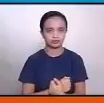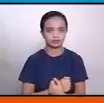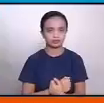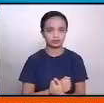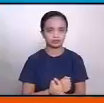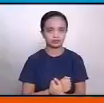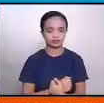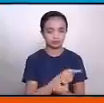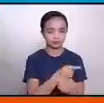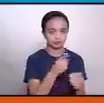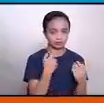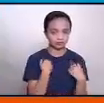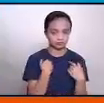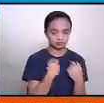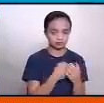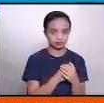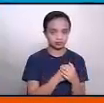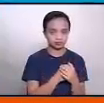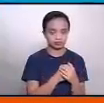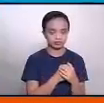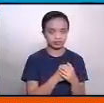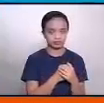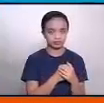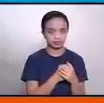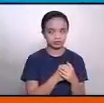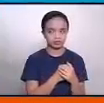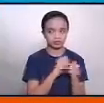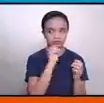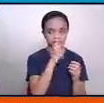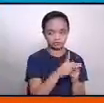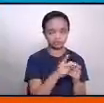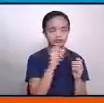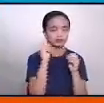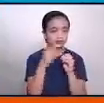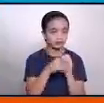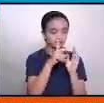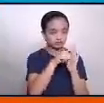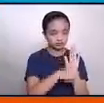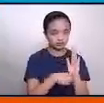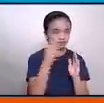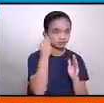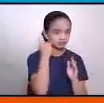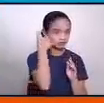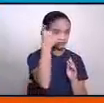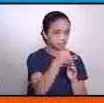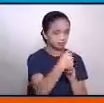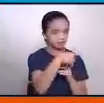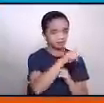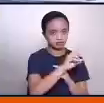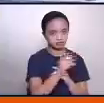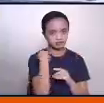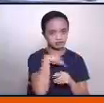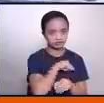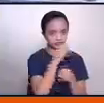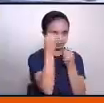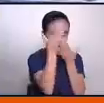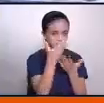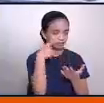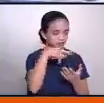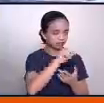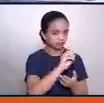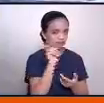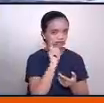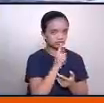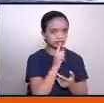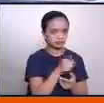to. Nandiyan na ba si Prop ulit? Prop? Okay. Sige ma'am, mamaya tatawagan po natin yung PAW. Mag-i-inquire tayo sa PAW. Ano ba talagang